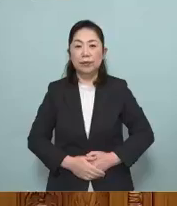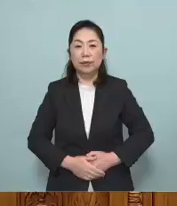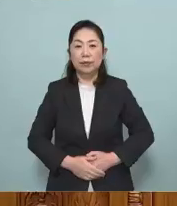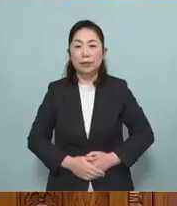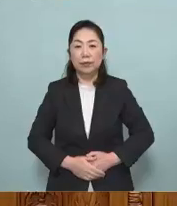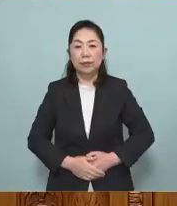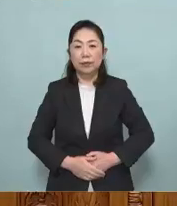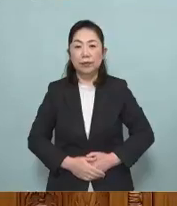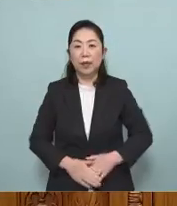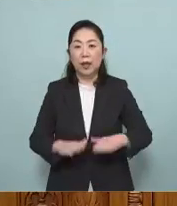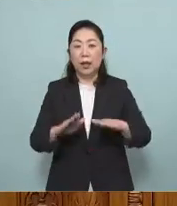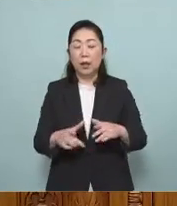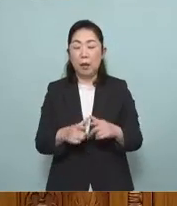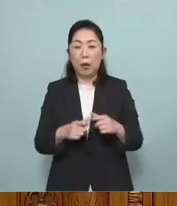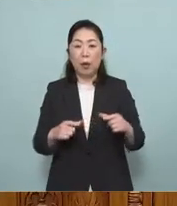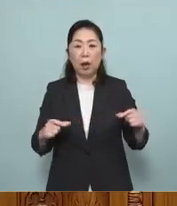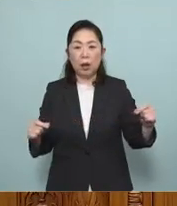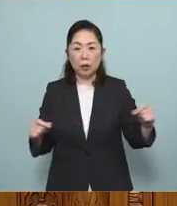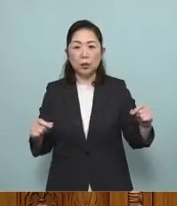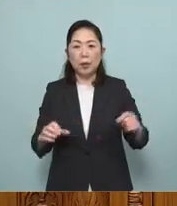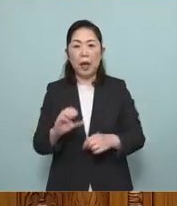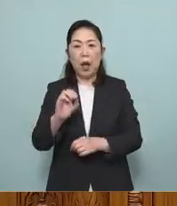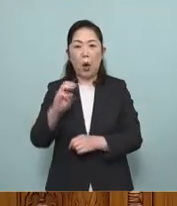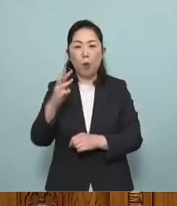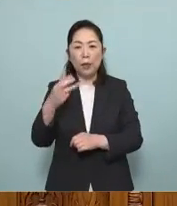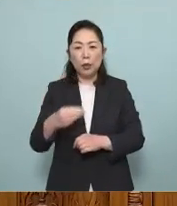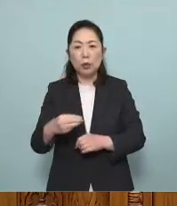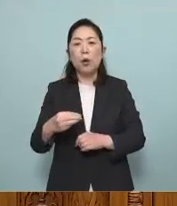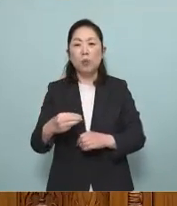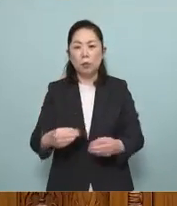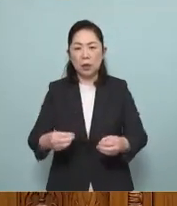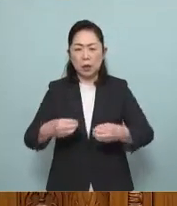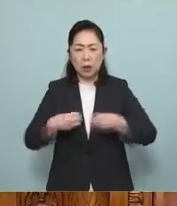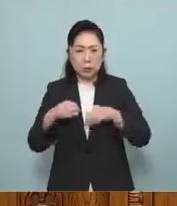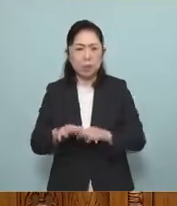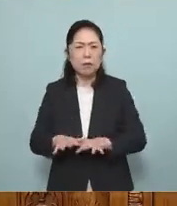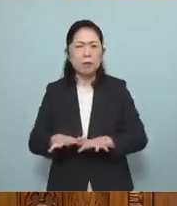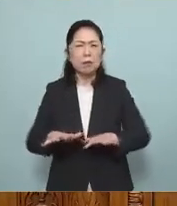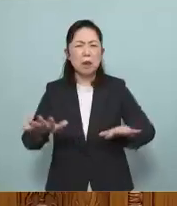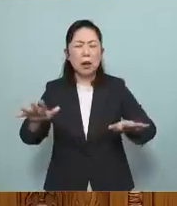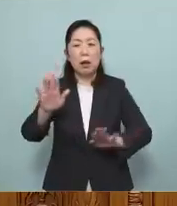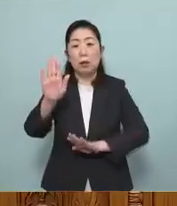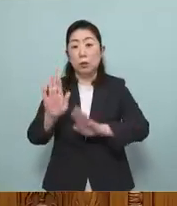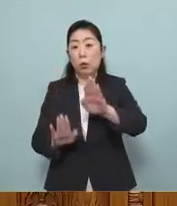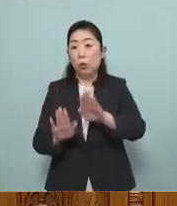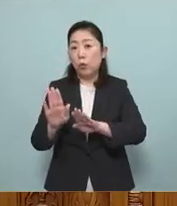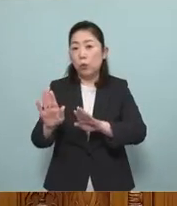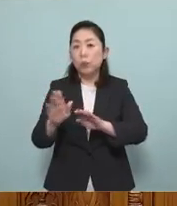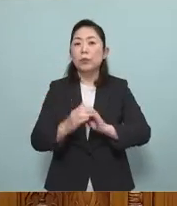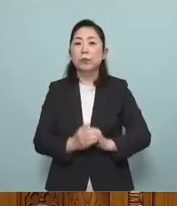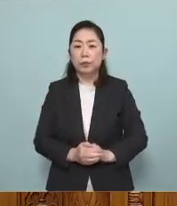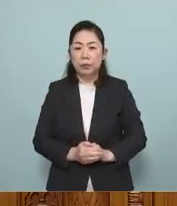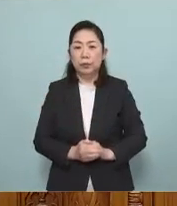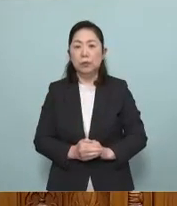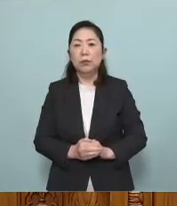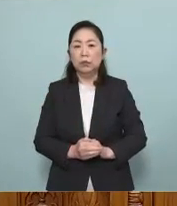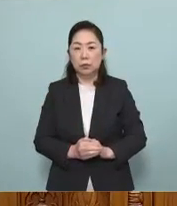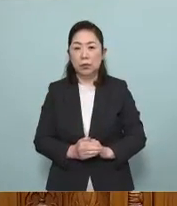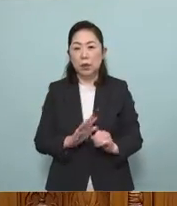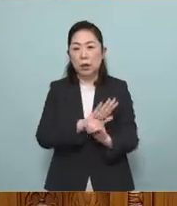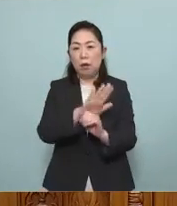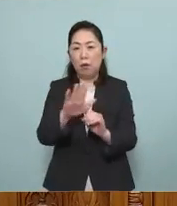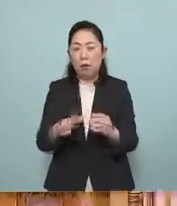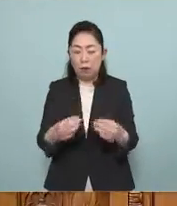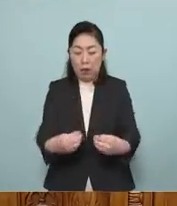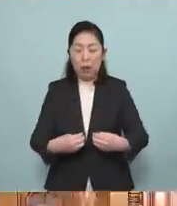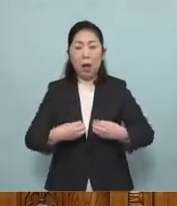今、我が国はオミクロン株の感染急拡大に直面しています。まず、新型コロナに